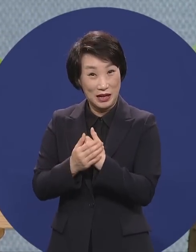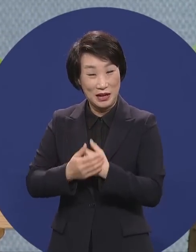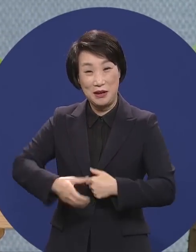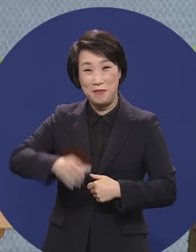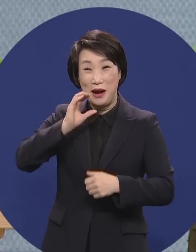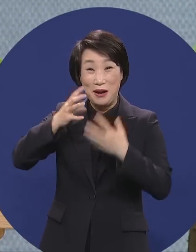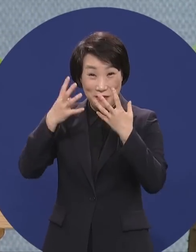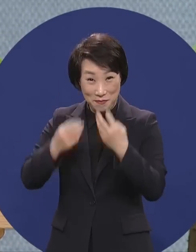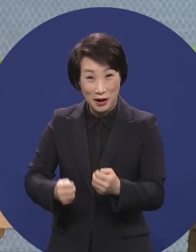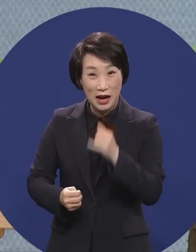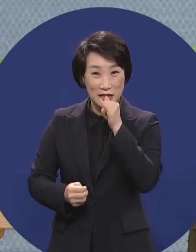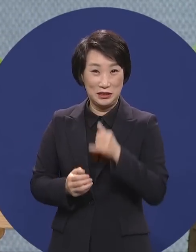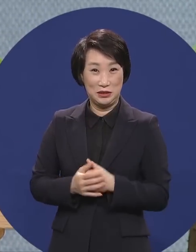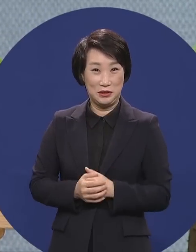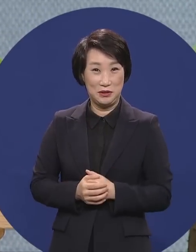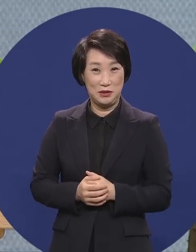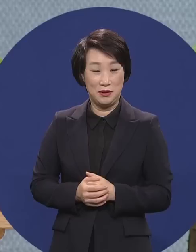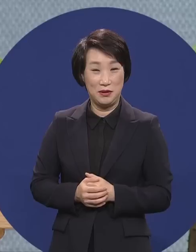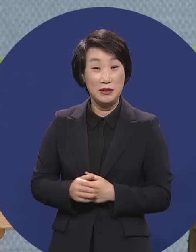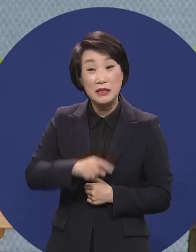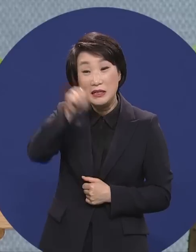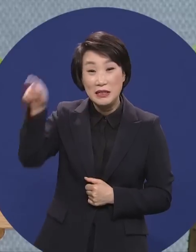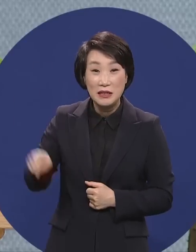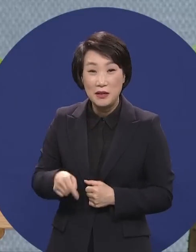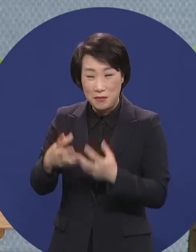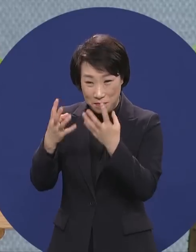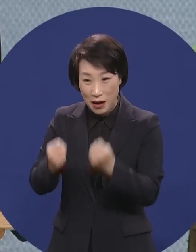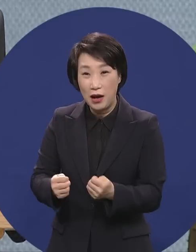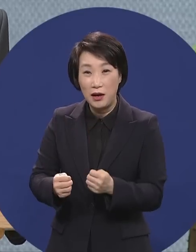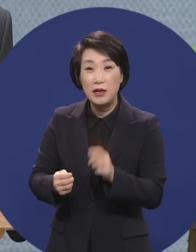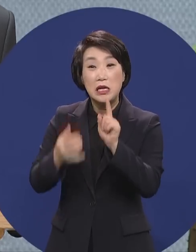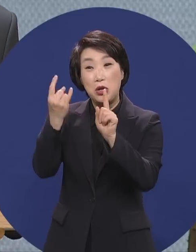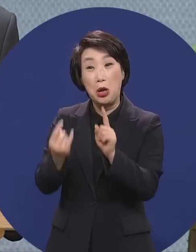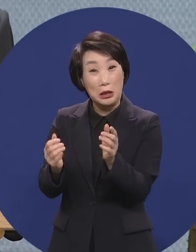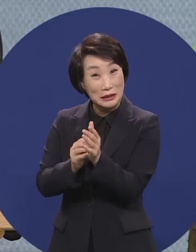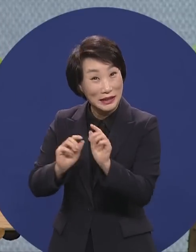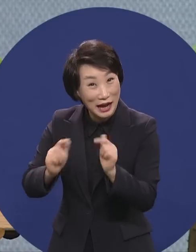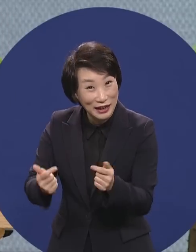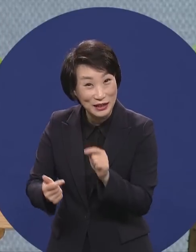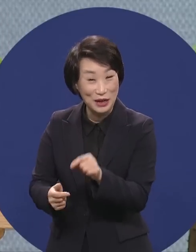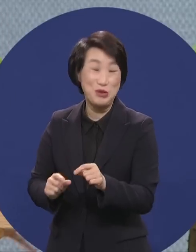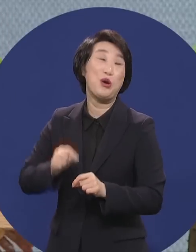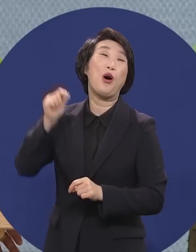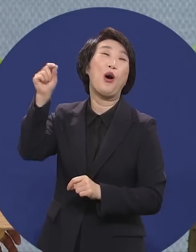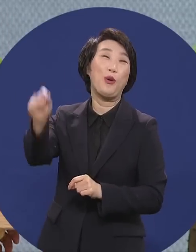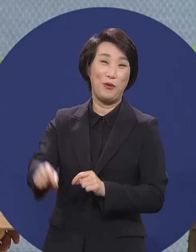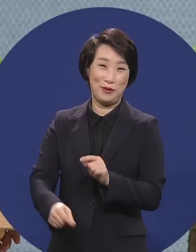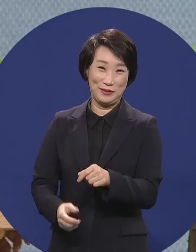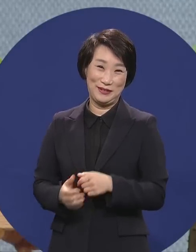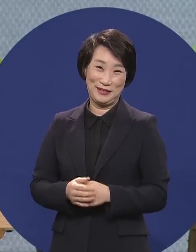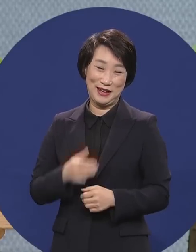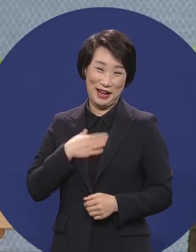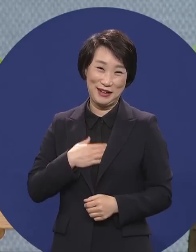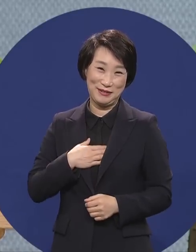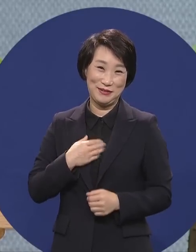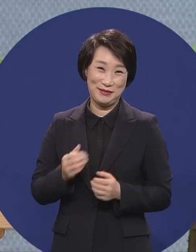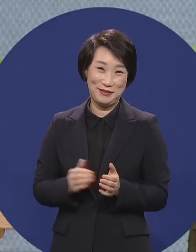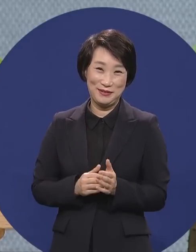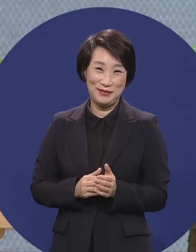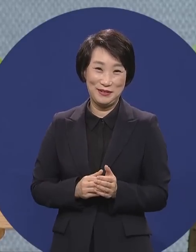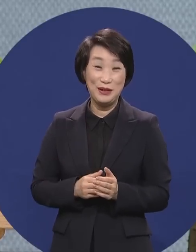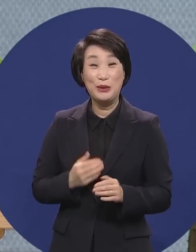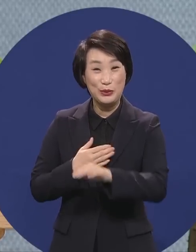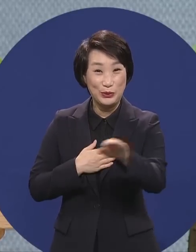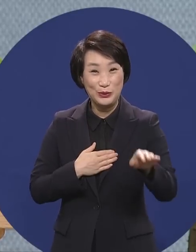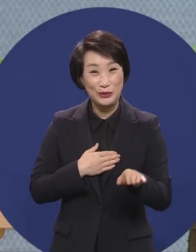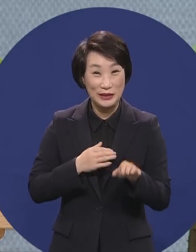마실 것이 많은데 이 많은 것들은 단회적 존재가 아니라 영원한 것임을 알면서